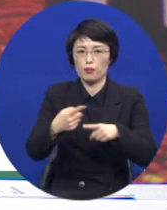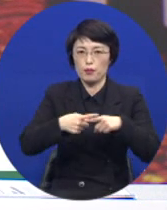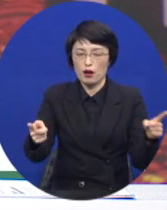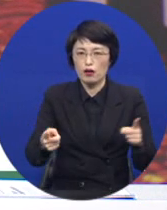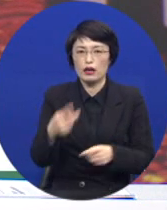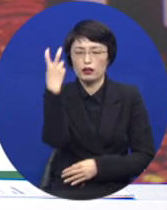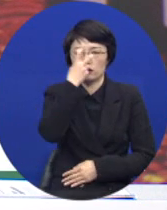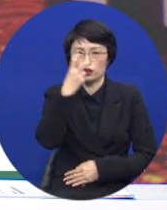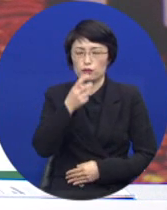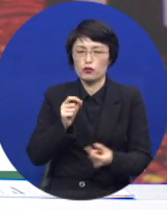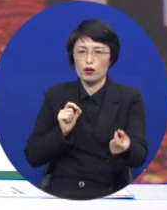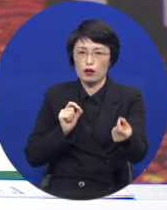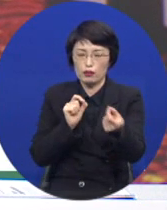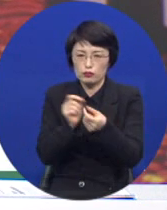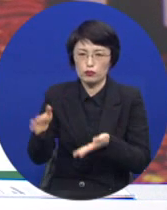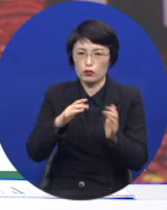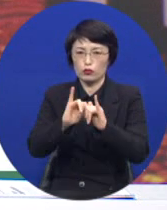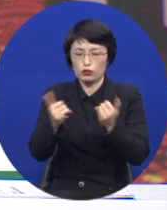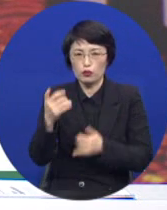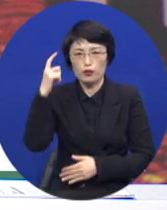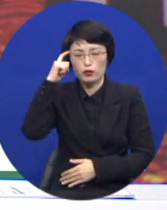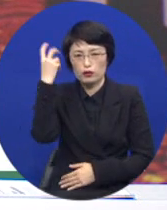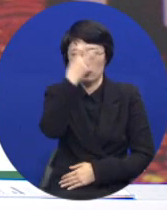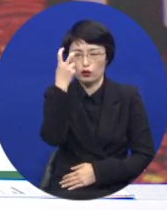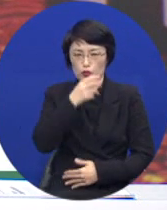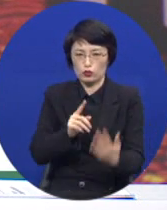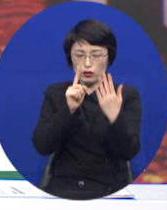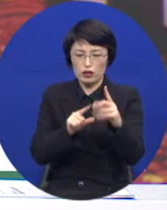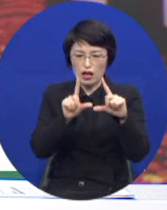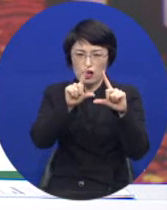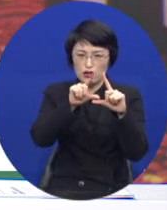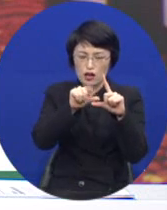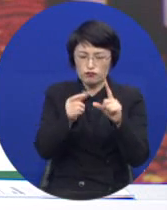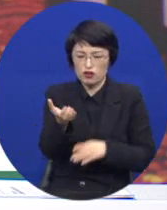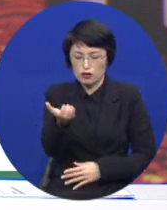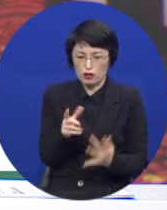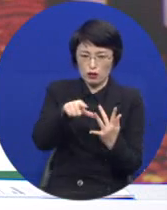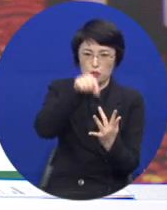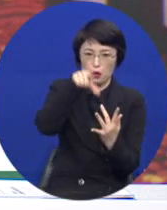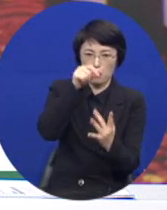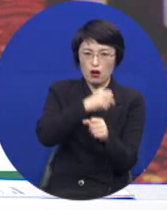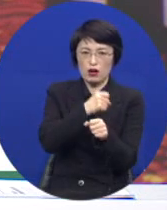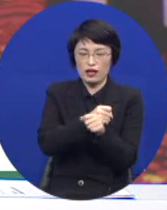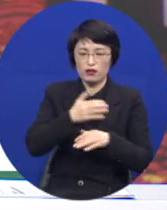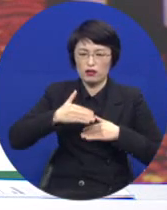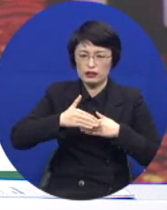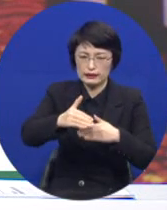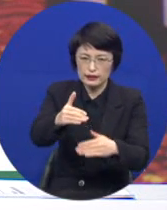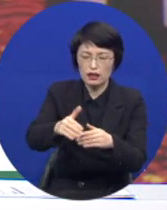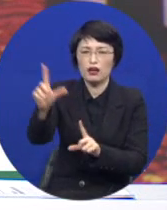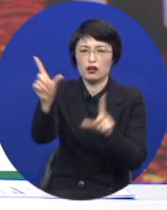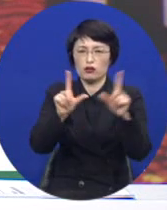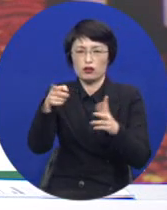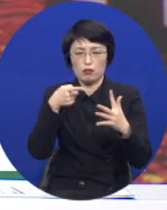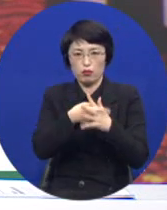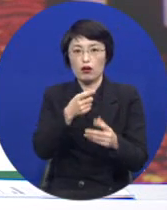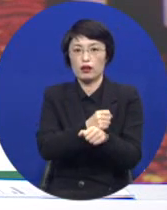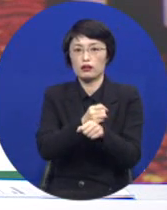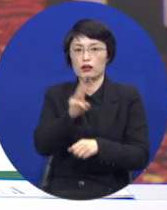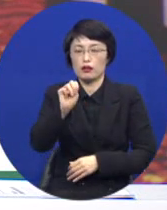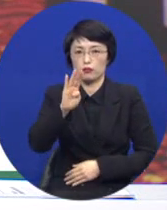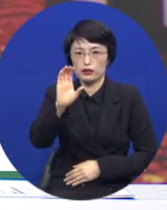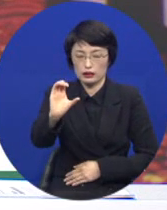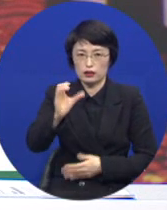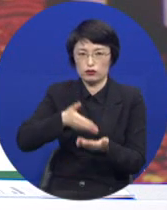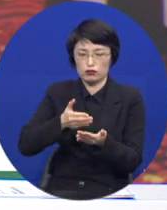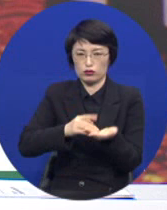의견 조사 대상 인원 가운데 일부를 사전에 선별에 진행한 정황이 포착됐다 는 재 gmc 보도 이후